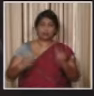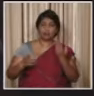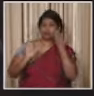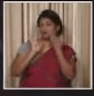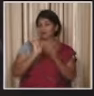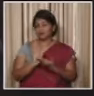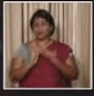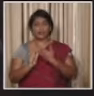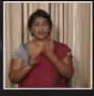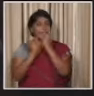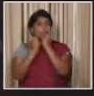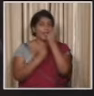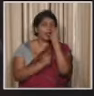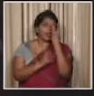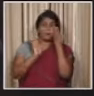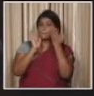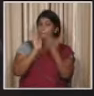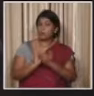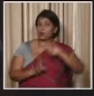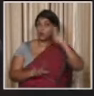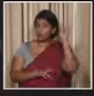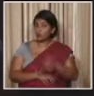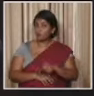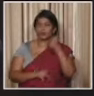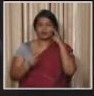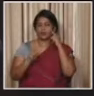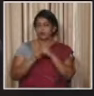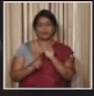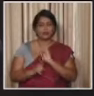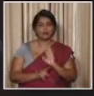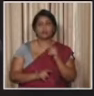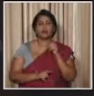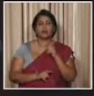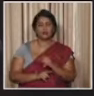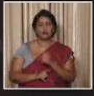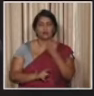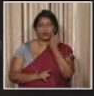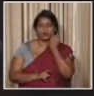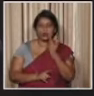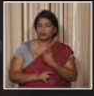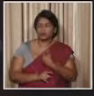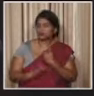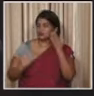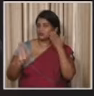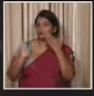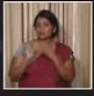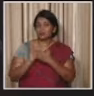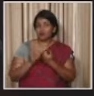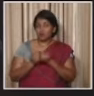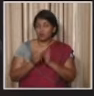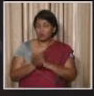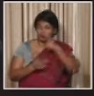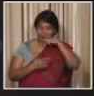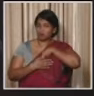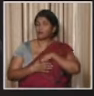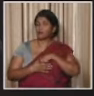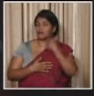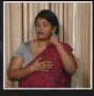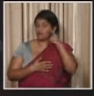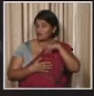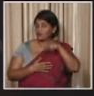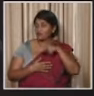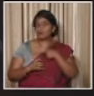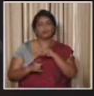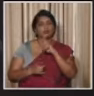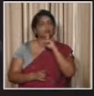karala, ilakkam pennala, dilanna puluwan karanayak nemei. Mek saanukampitawa harda saakshayata ekangawa katha kala